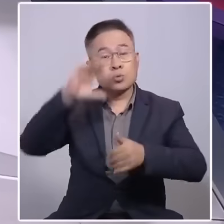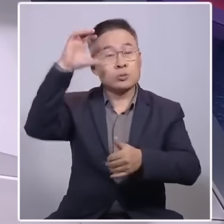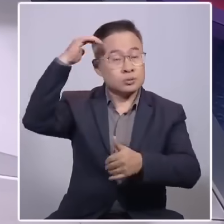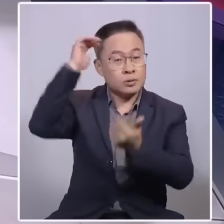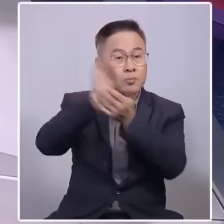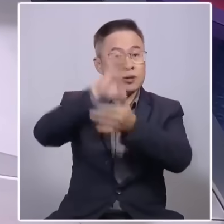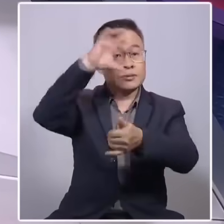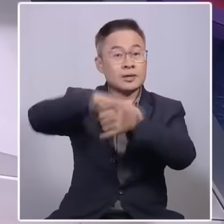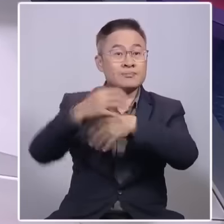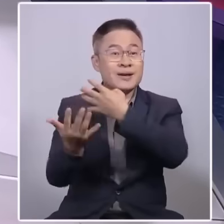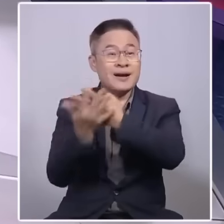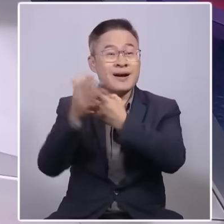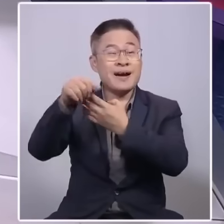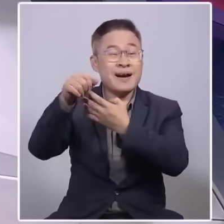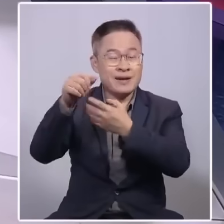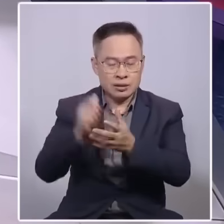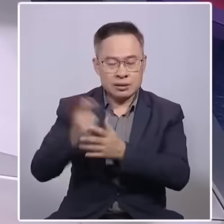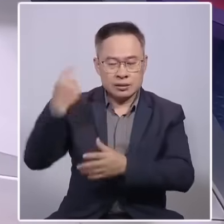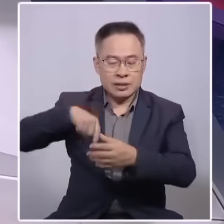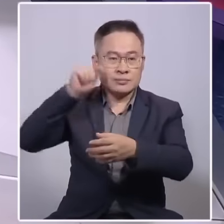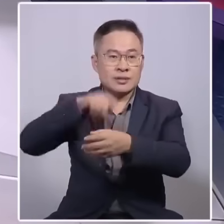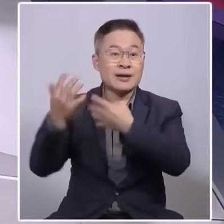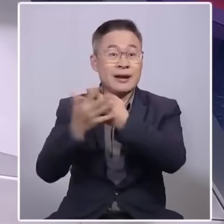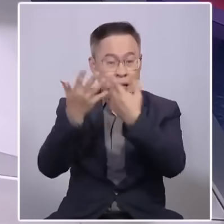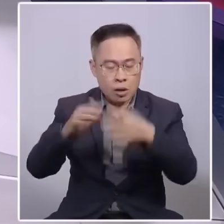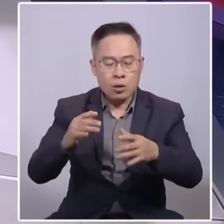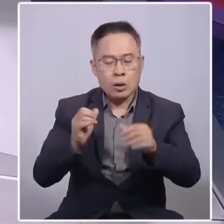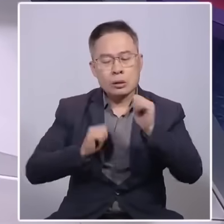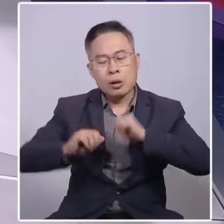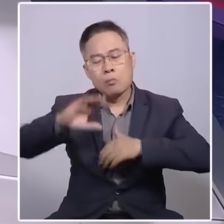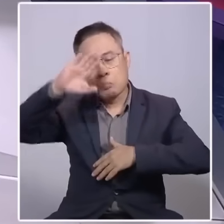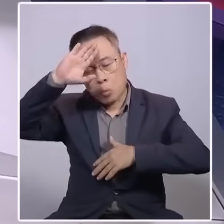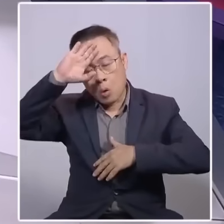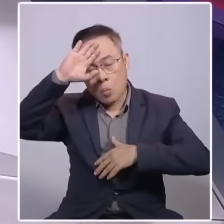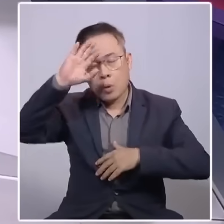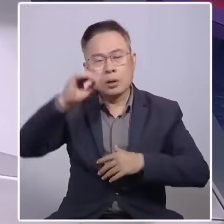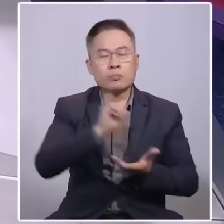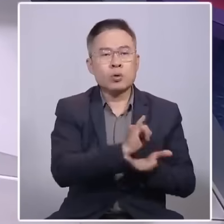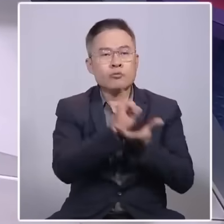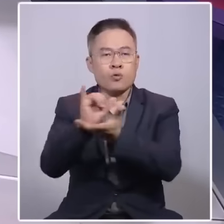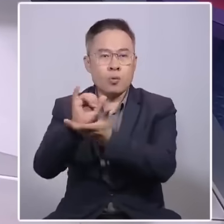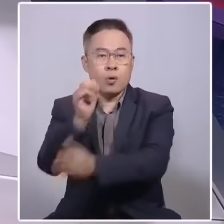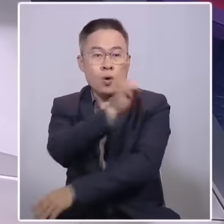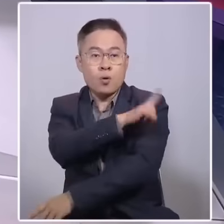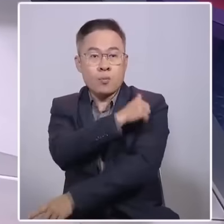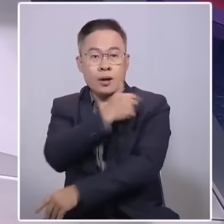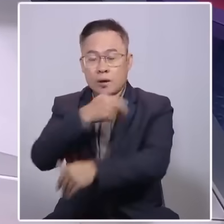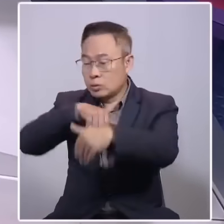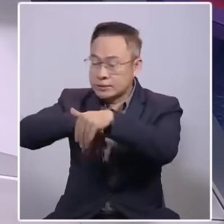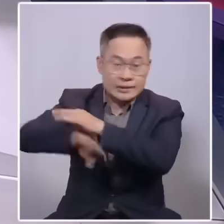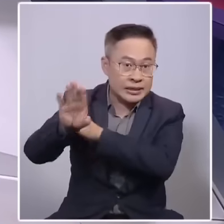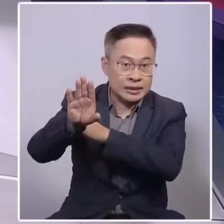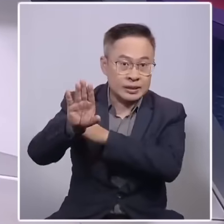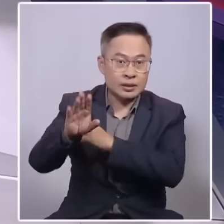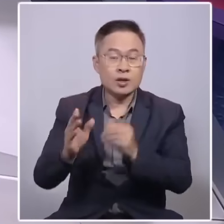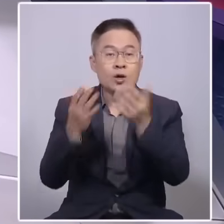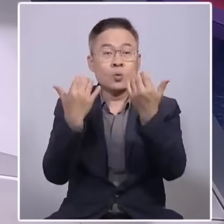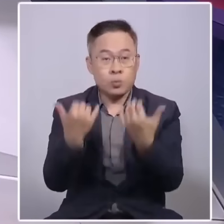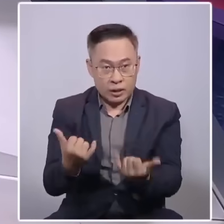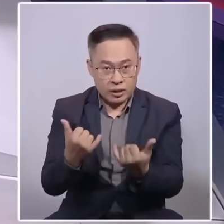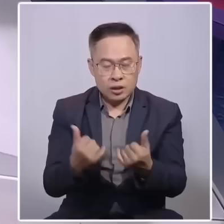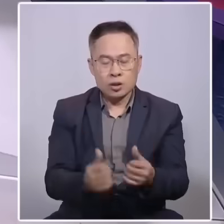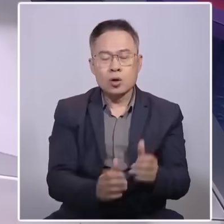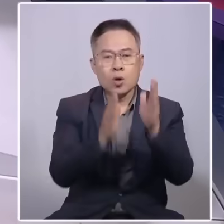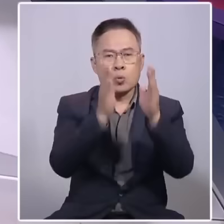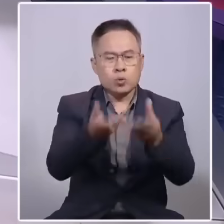สัปดาห์แล้วนะคะยังไม่สามารถจับกุมตัวเสียแป้งได้นะคะแต่ว่าลูกน้องในขบวนการทั้งหมดถูกจับได้หมด